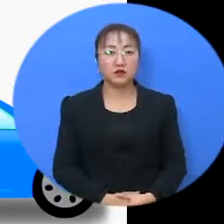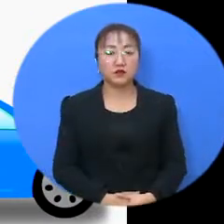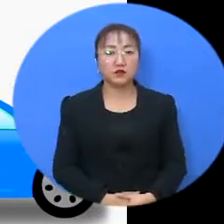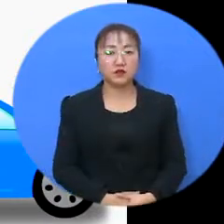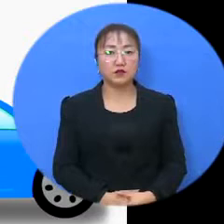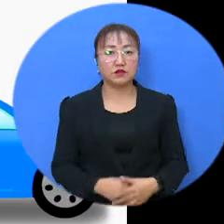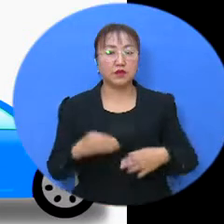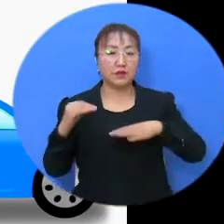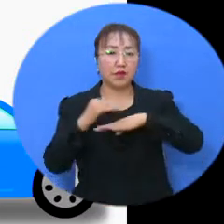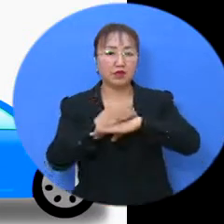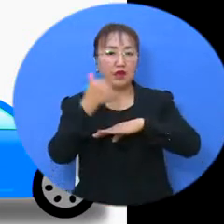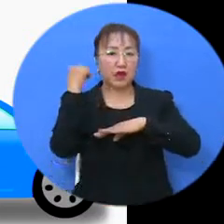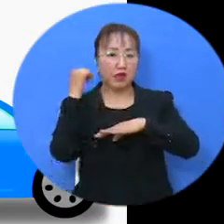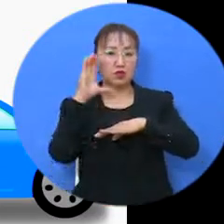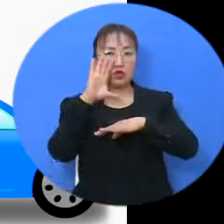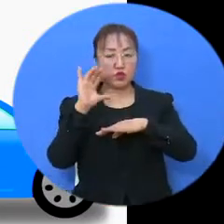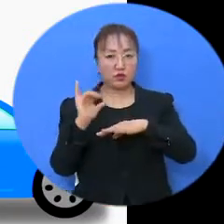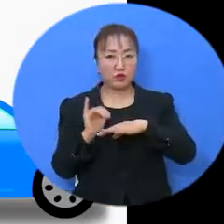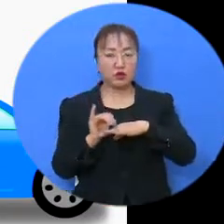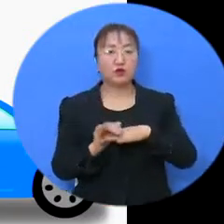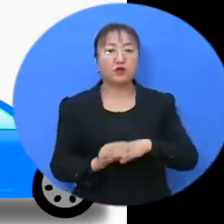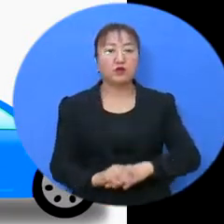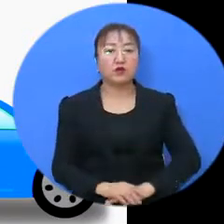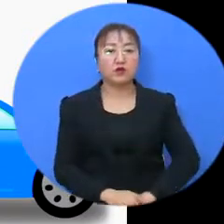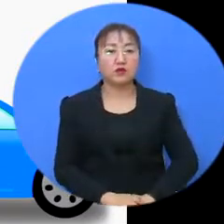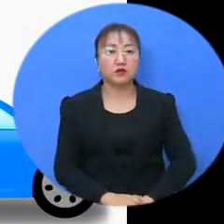Машины арын суудал суух.